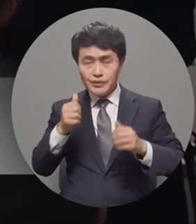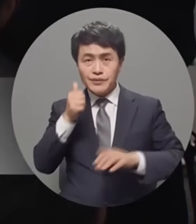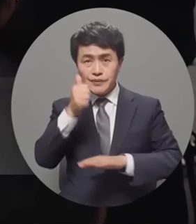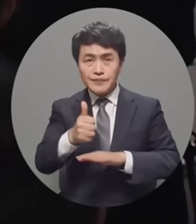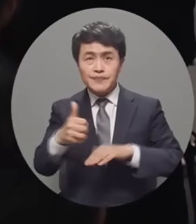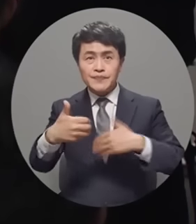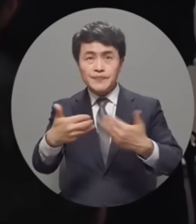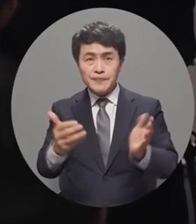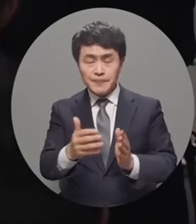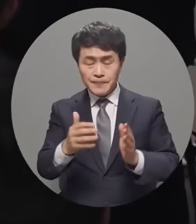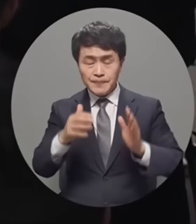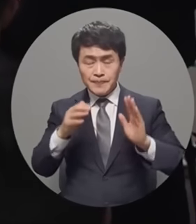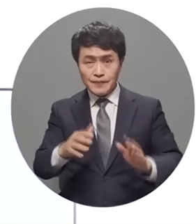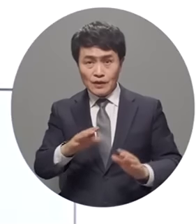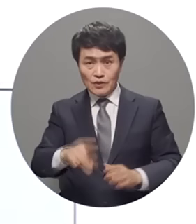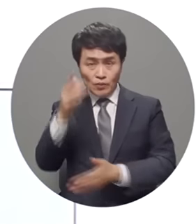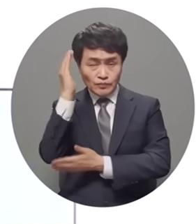일성은 혁신이었습니다.